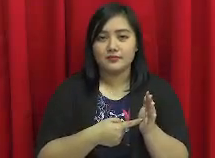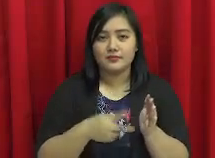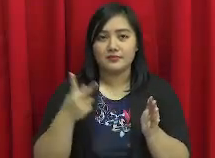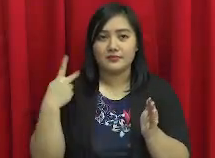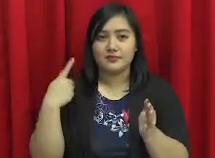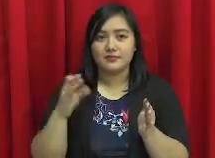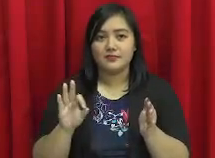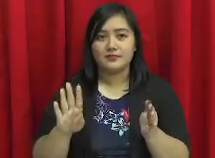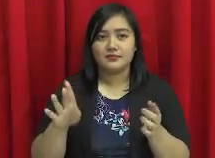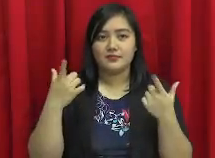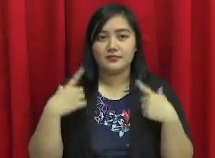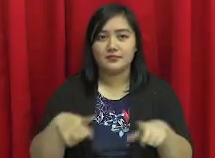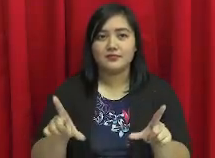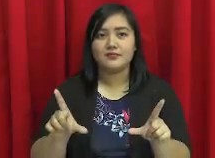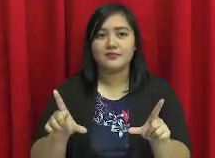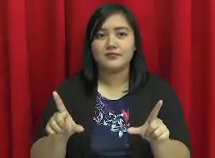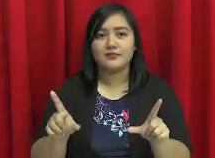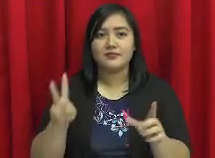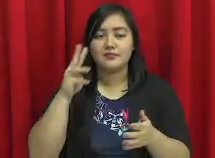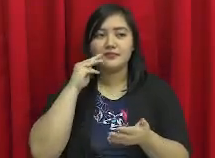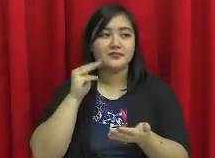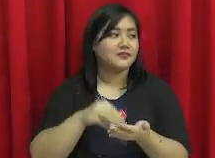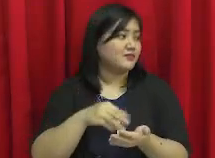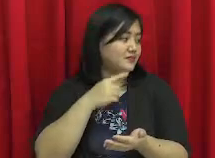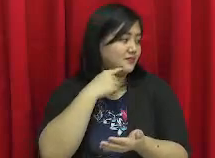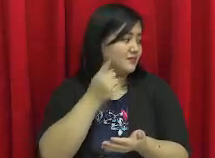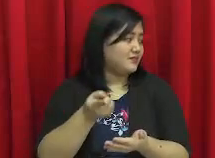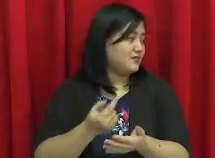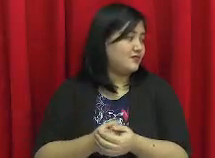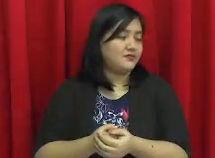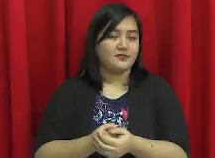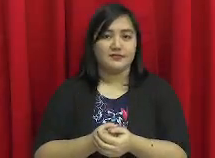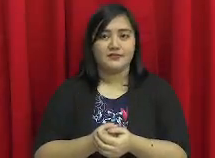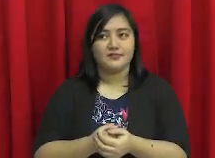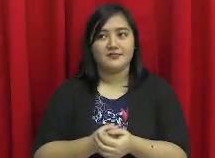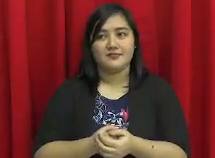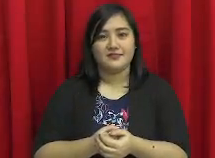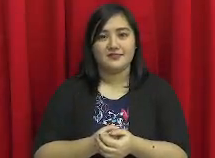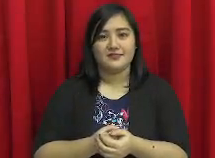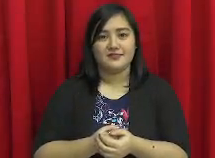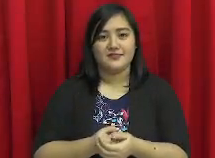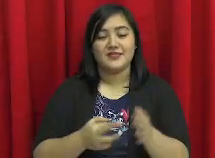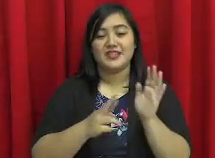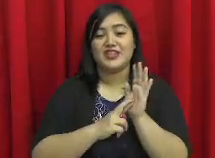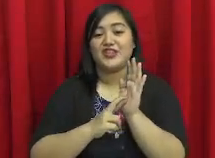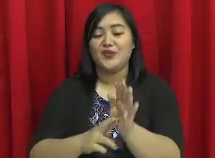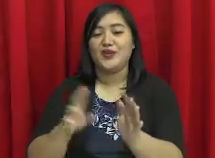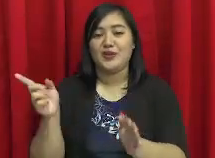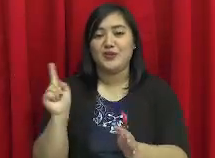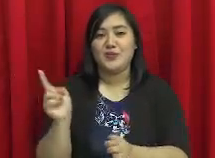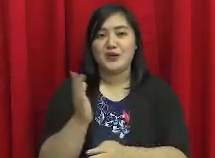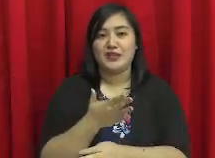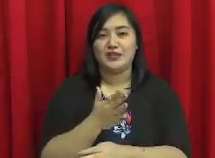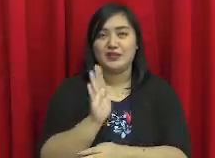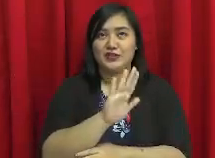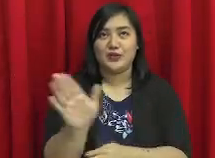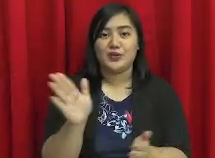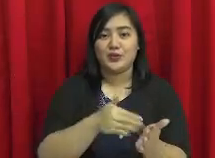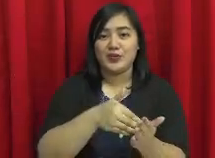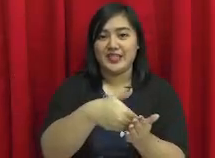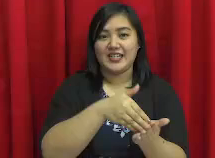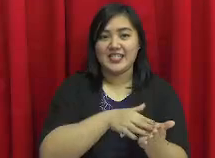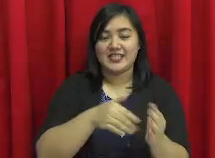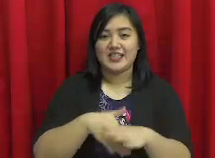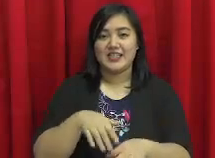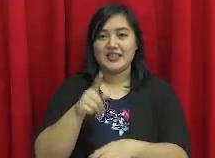mga tatay, nabubuking tayo sa TBL. Nako. Alam nyo, totoo yan. Sabi ni Sir Tito, maigi nang mabuking tayo para